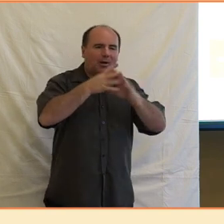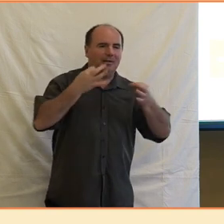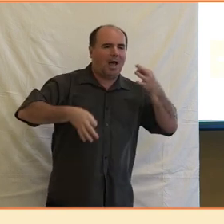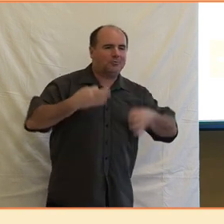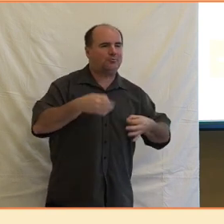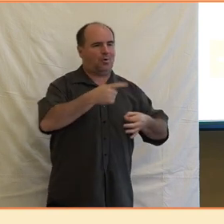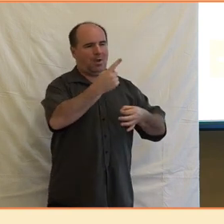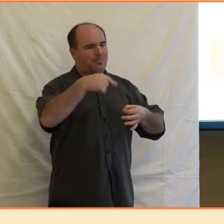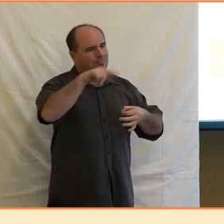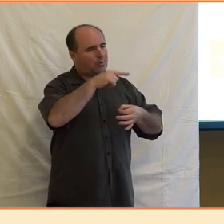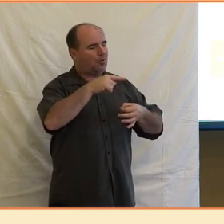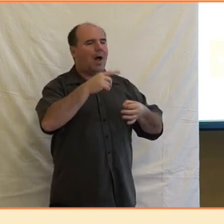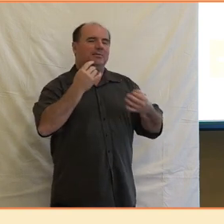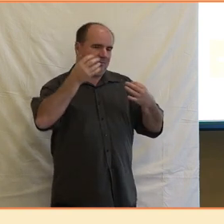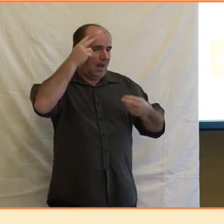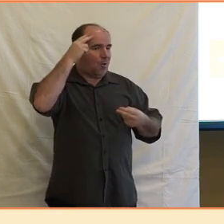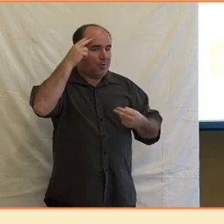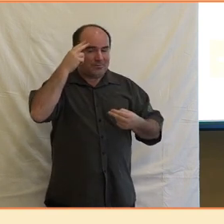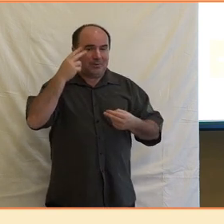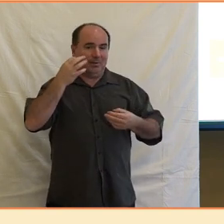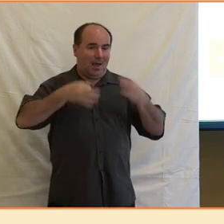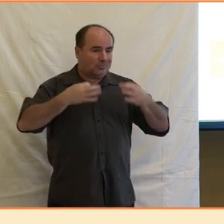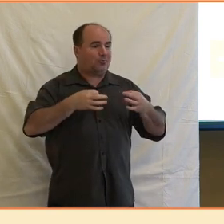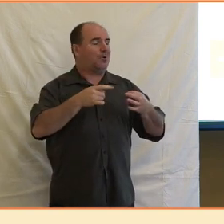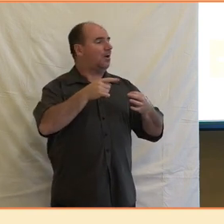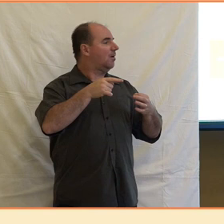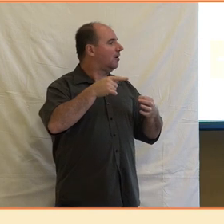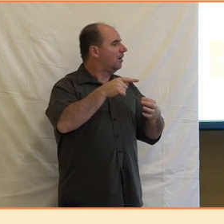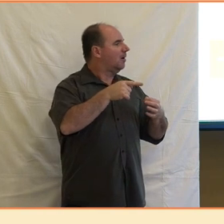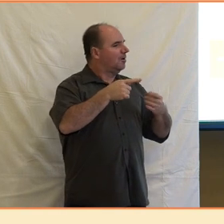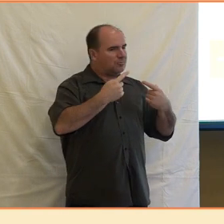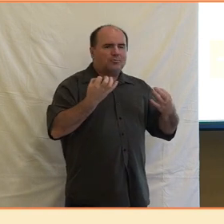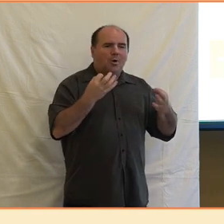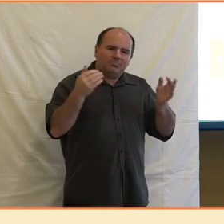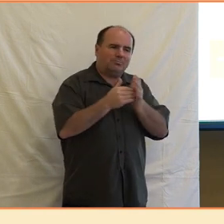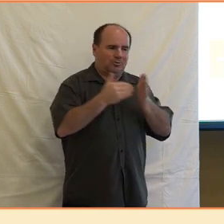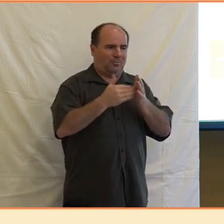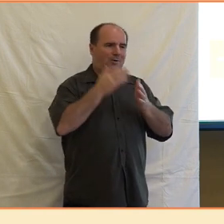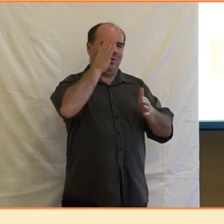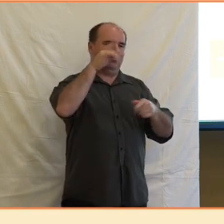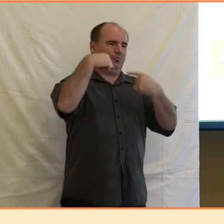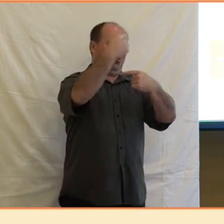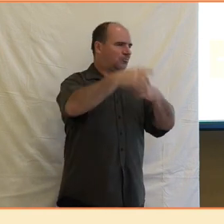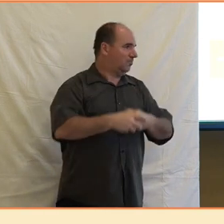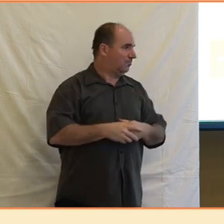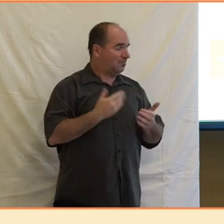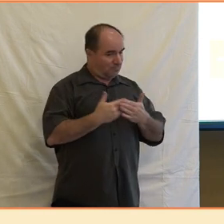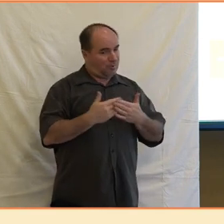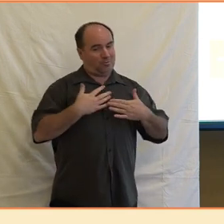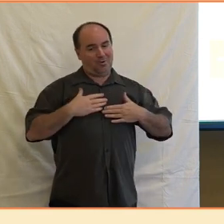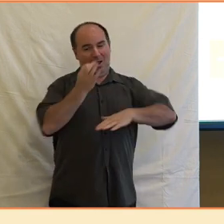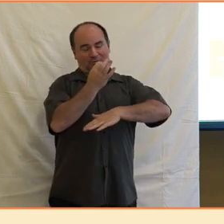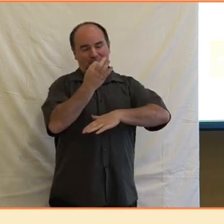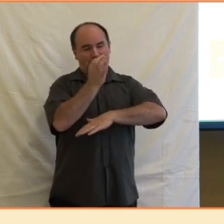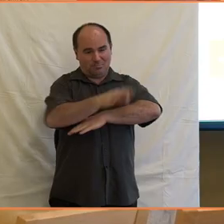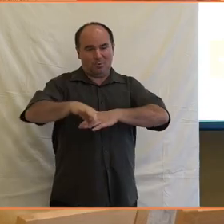všechny znalosti, které by potřebovali. A od toho tady může být mimo jiné i náš projekt, který jim nabídne tyto nástroje.